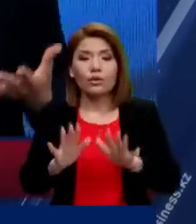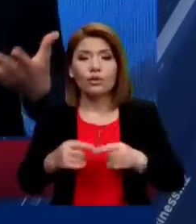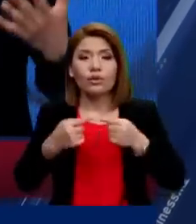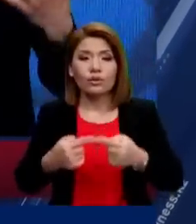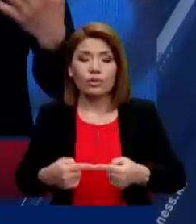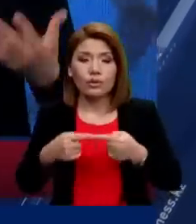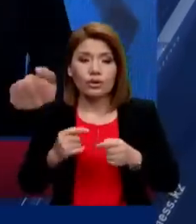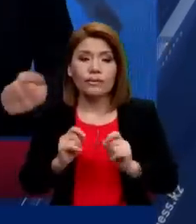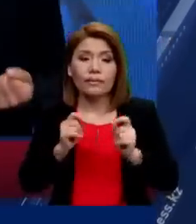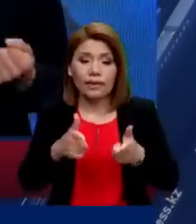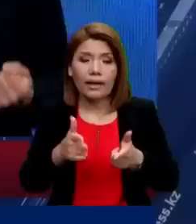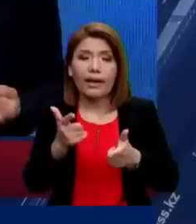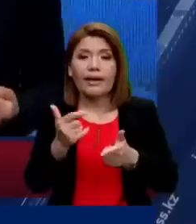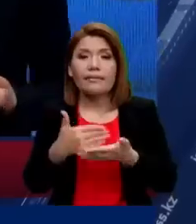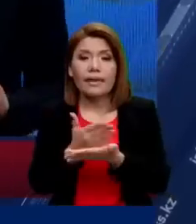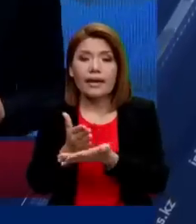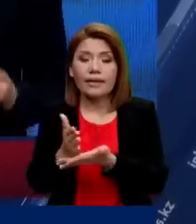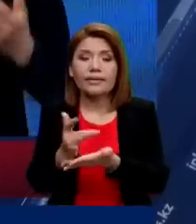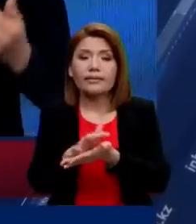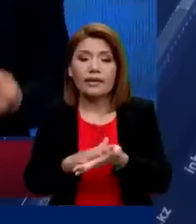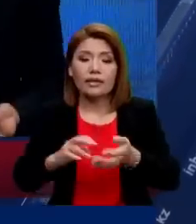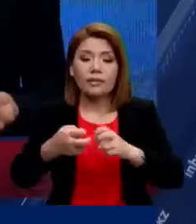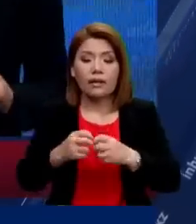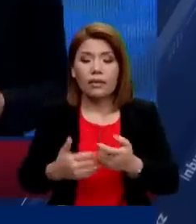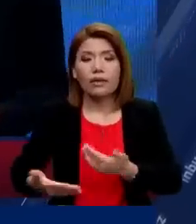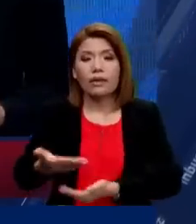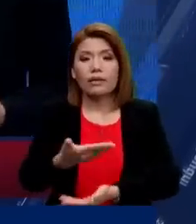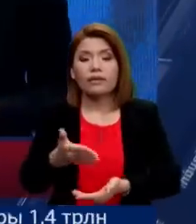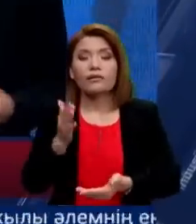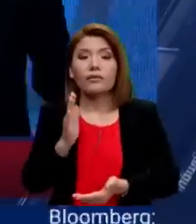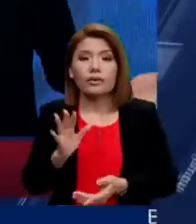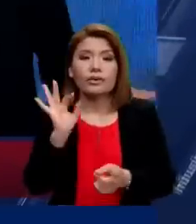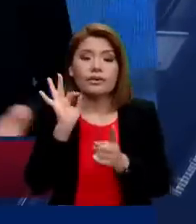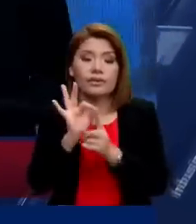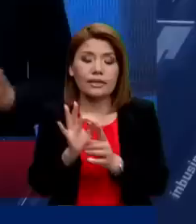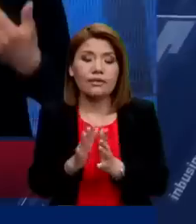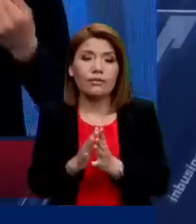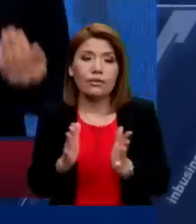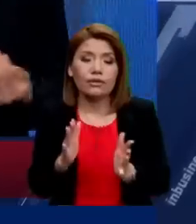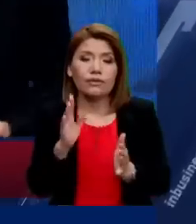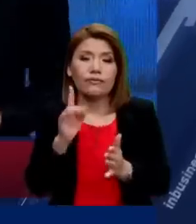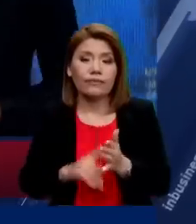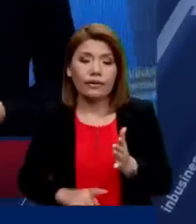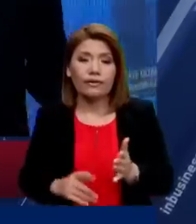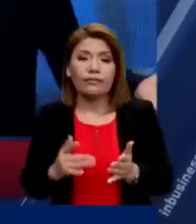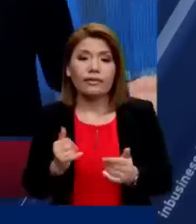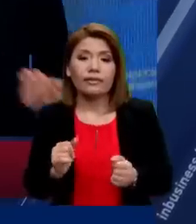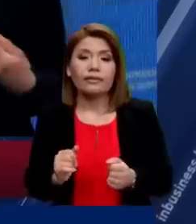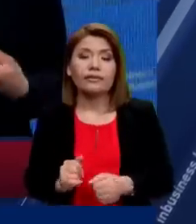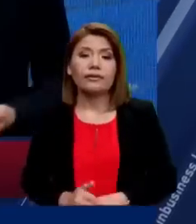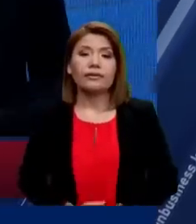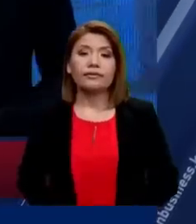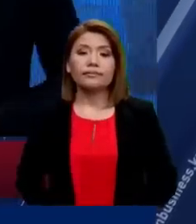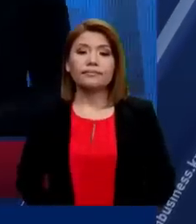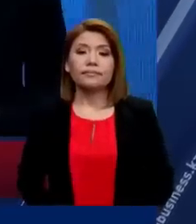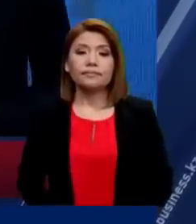нақты ұсыныстар мен механизмдер айтылып талданатын алаңға айналады деген үміт басым. Әзірге бастамасына Қайырбек